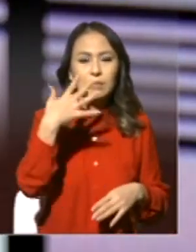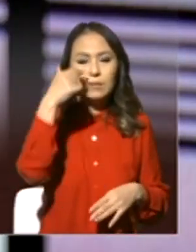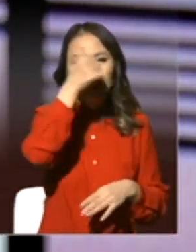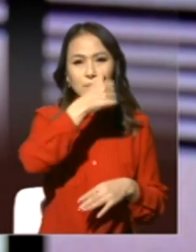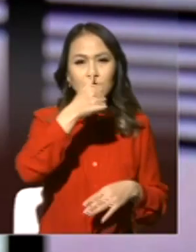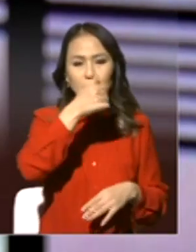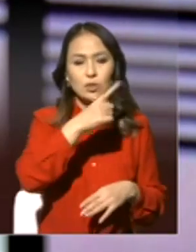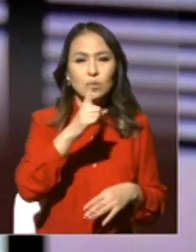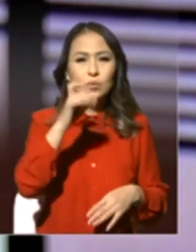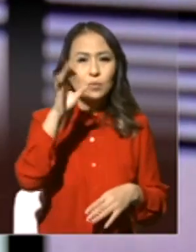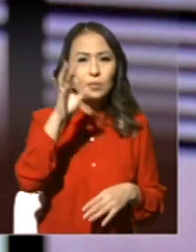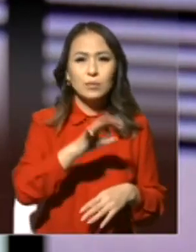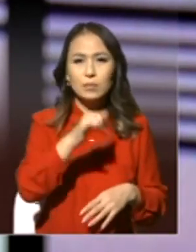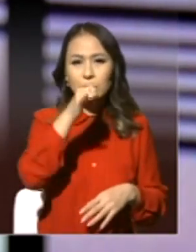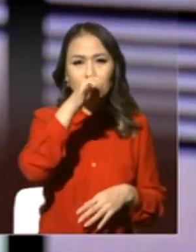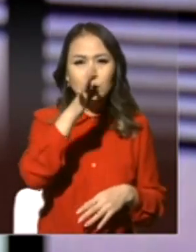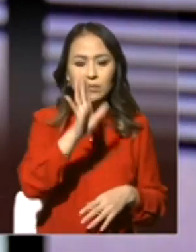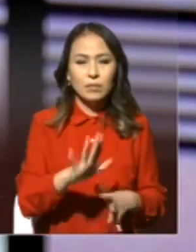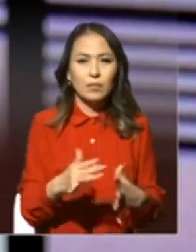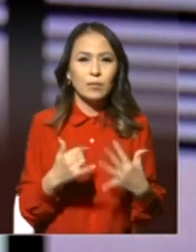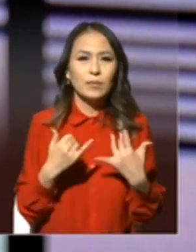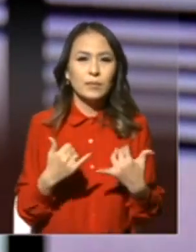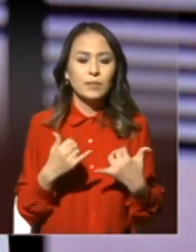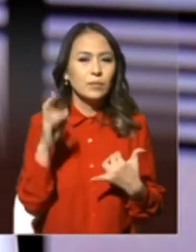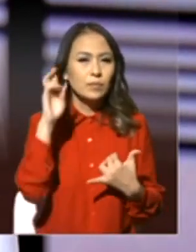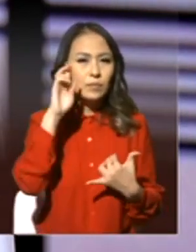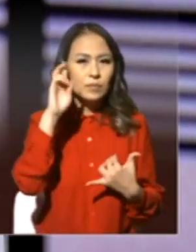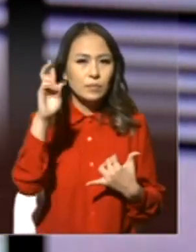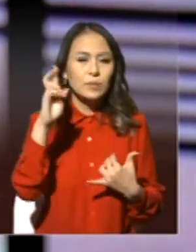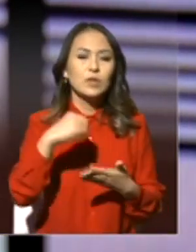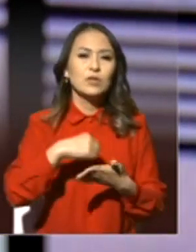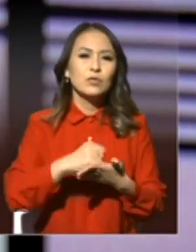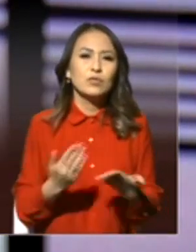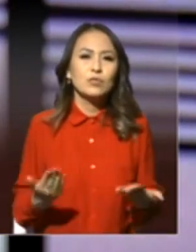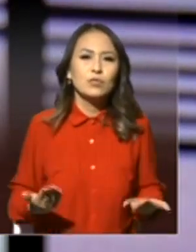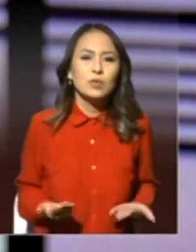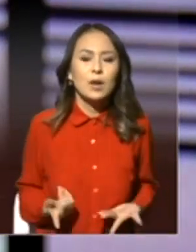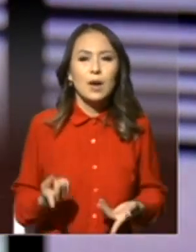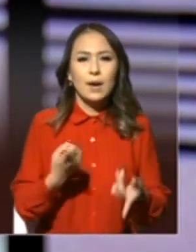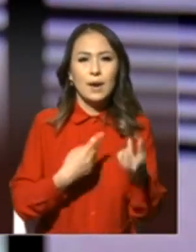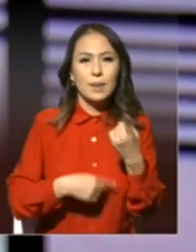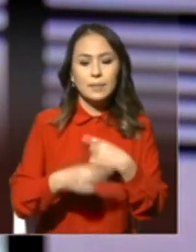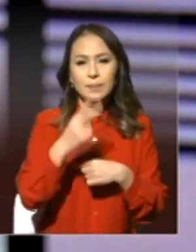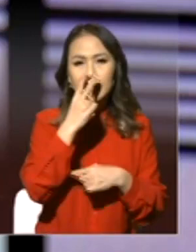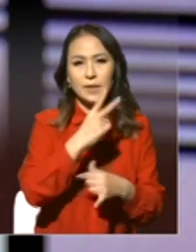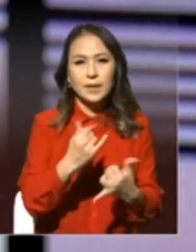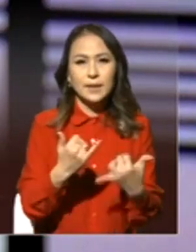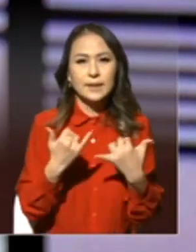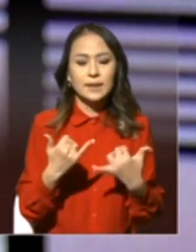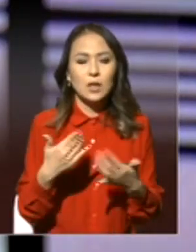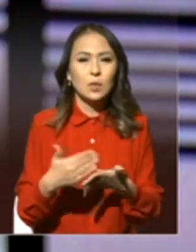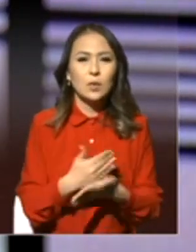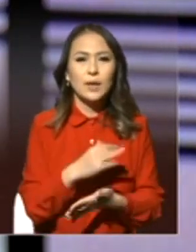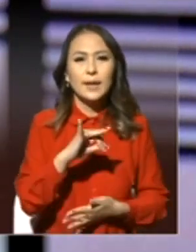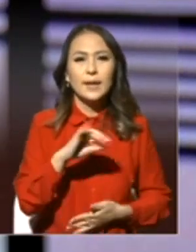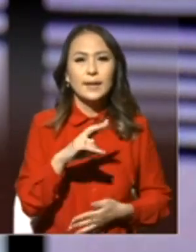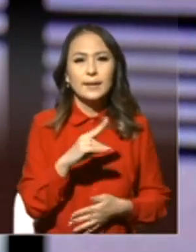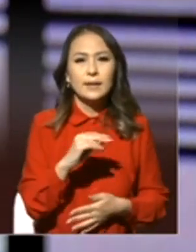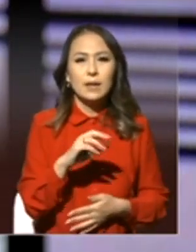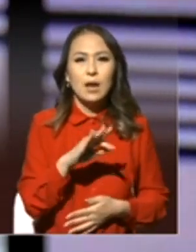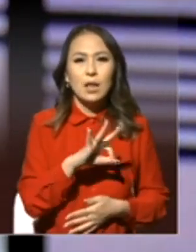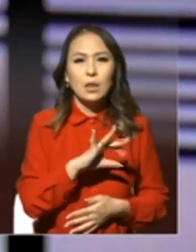100%-ға жету мүмкін емес. Бұл жаңағы үкімет тұрғысынан қайта қаралып, қазіргі таңда жаңа индикаторлар,